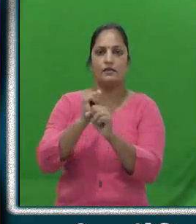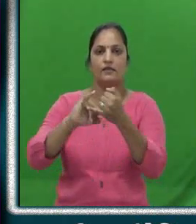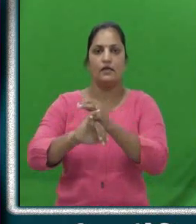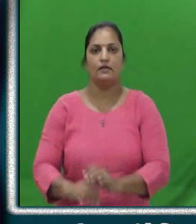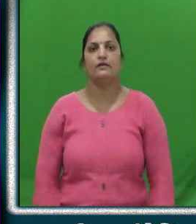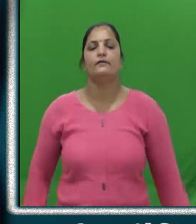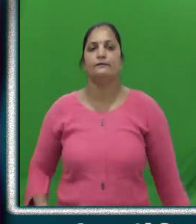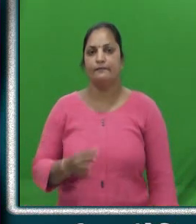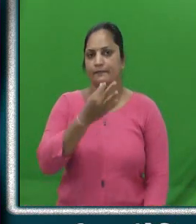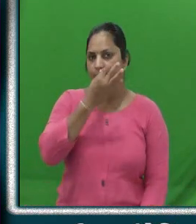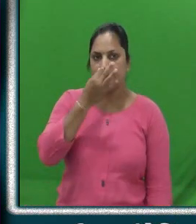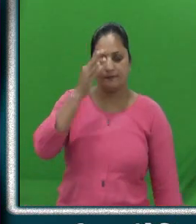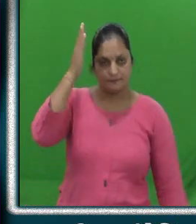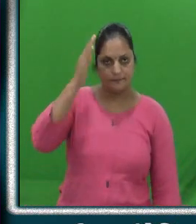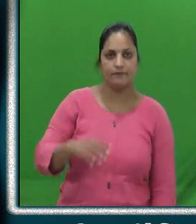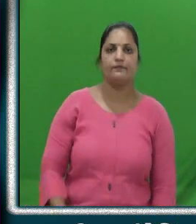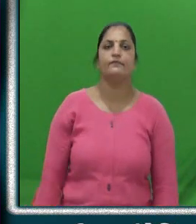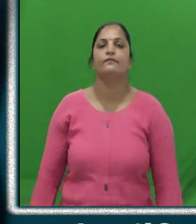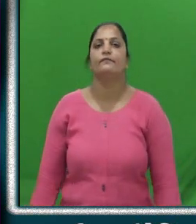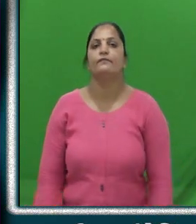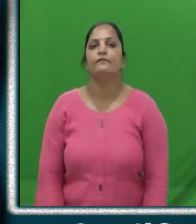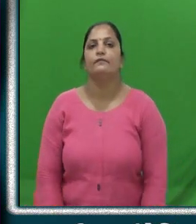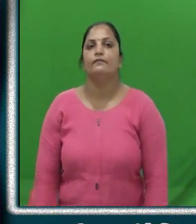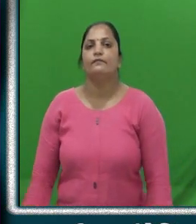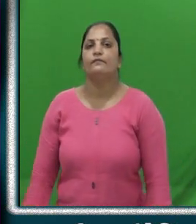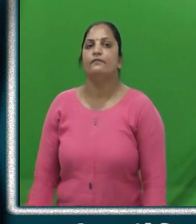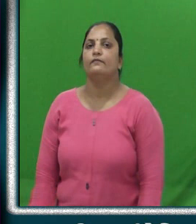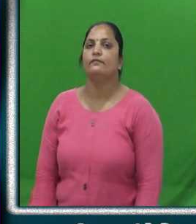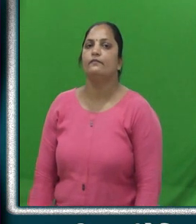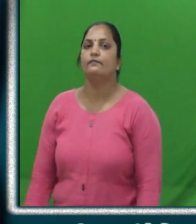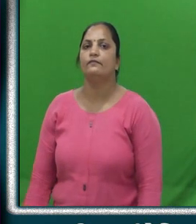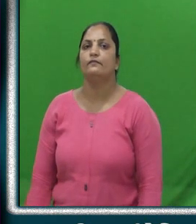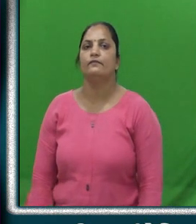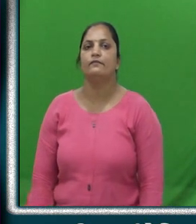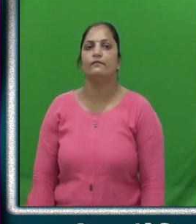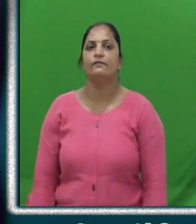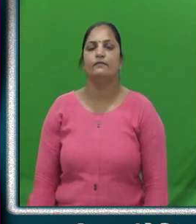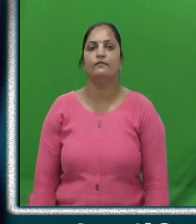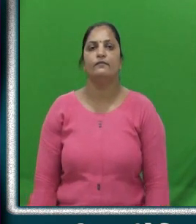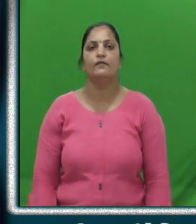ઇન ચેન્નઈ ઇન ચેન્નઈ ચેન્નઈમાં